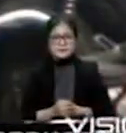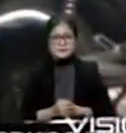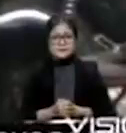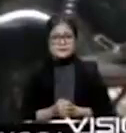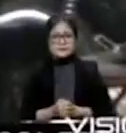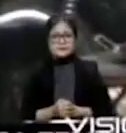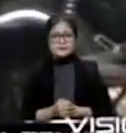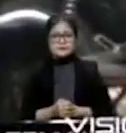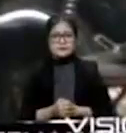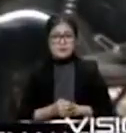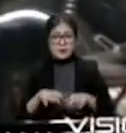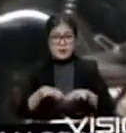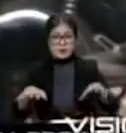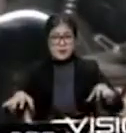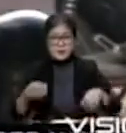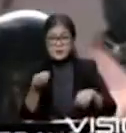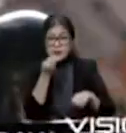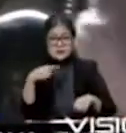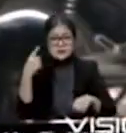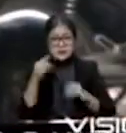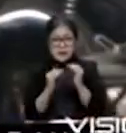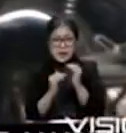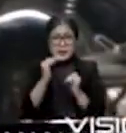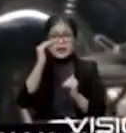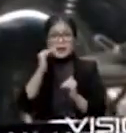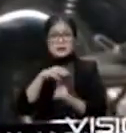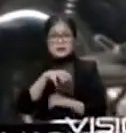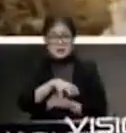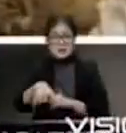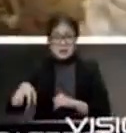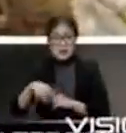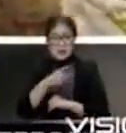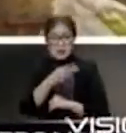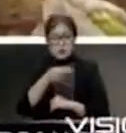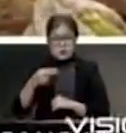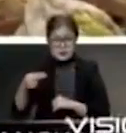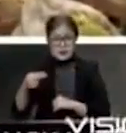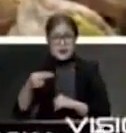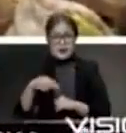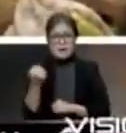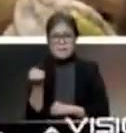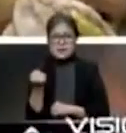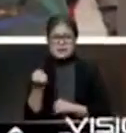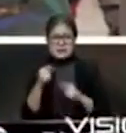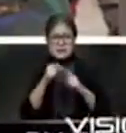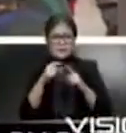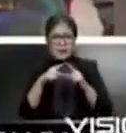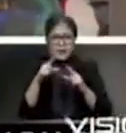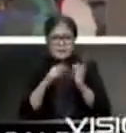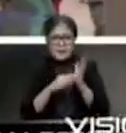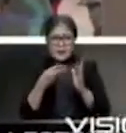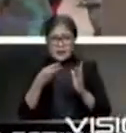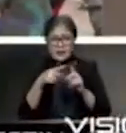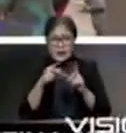Pemirsa, harga bahan pokok terus melonjak naik di sejumlah wilayah di Indonesia. Salah satunya di Pasar Palmerah, Jakarta Pusat, tempat saat